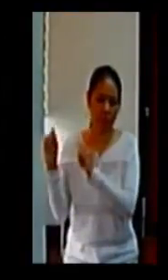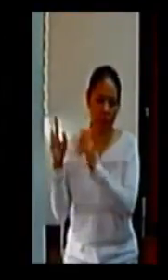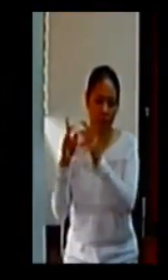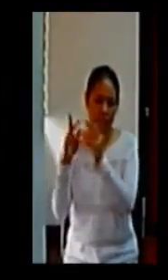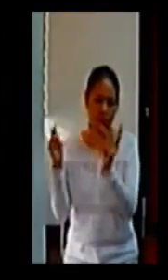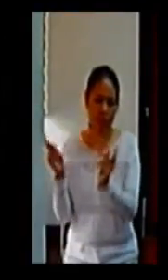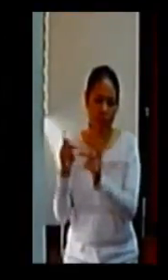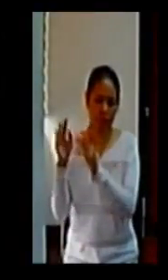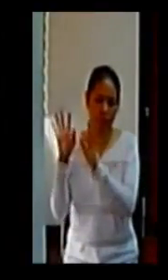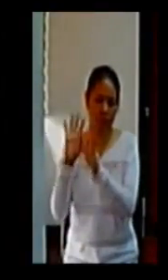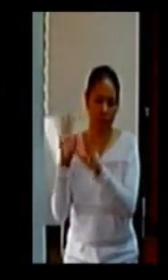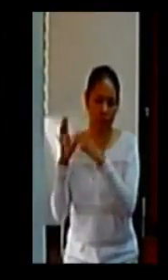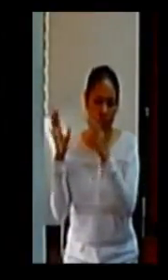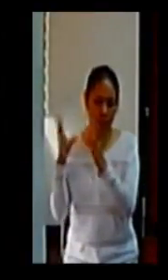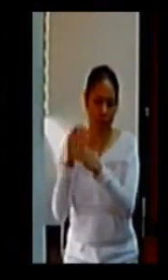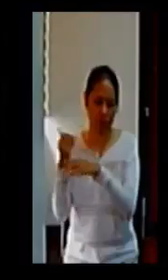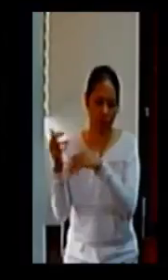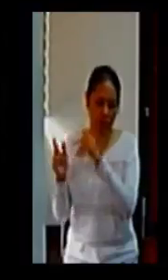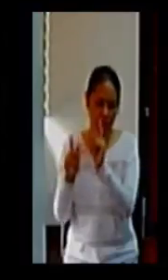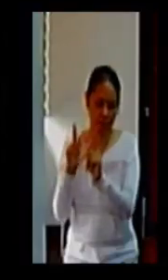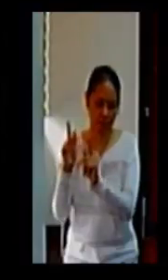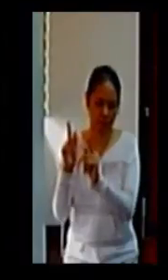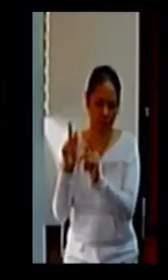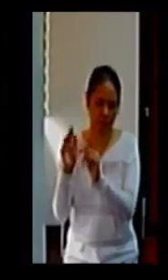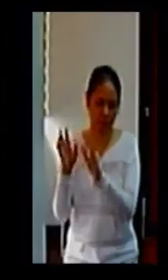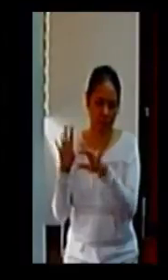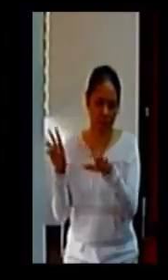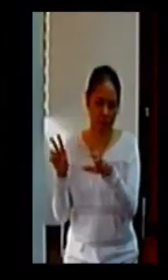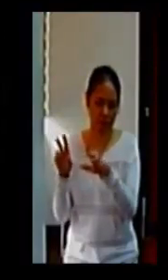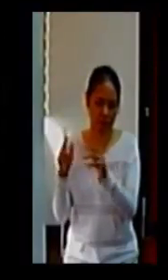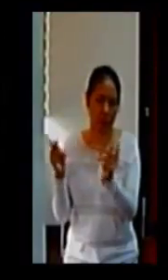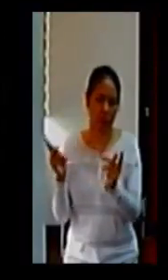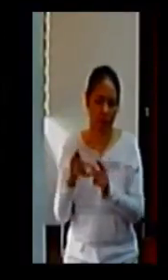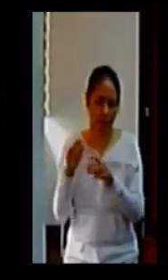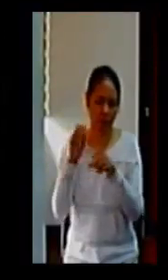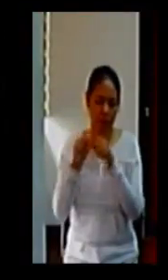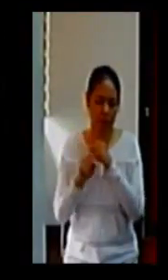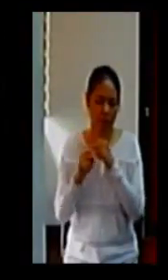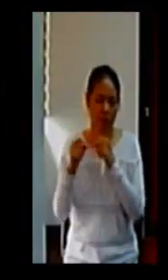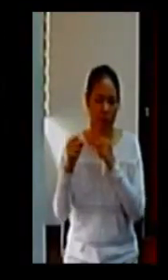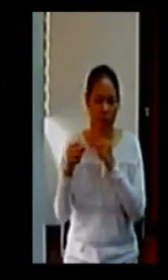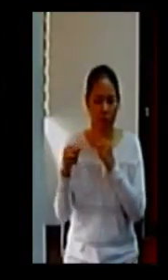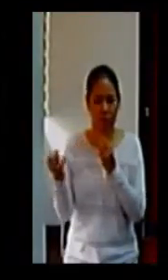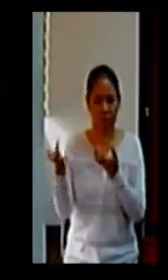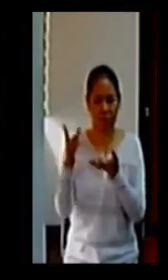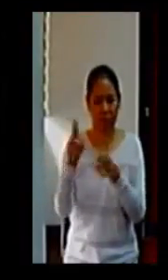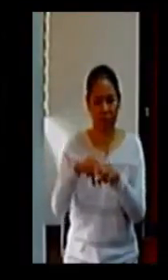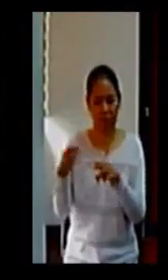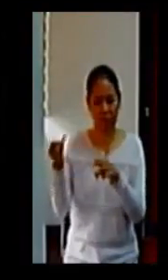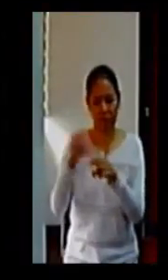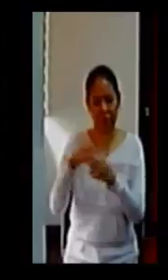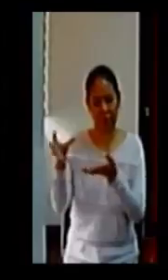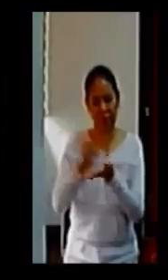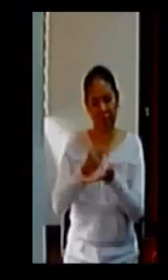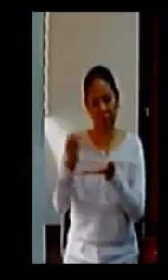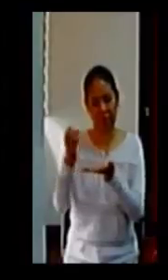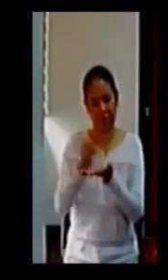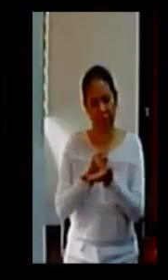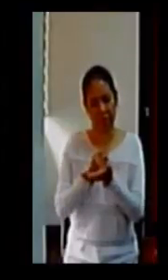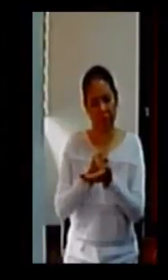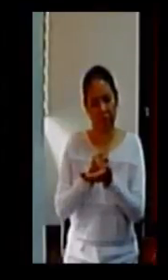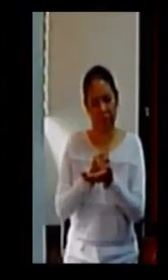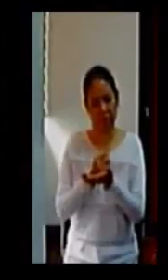na pilitang lumikas para makadagdag sa kanilang kita dahil hindi na naasa ang kita. So yun